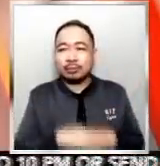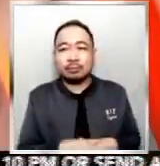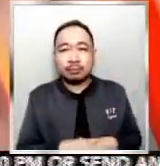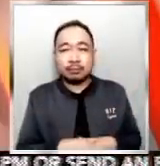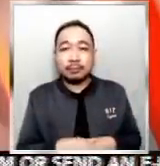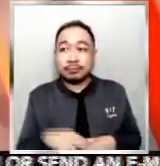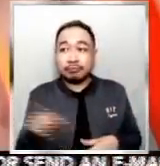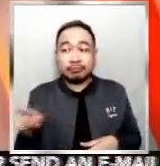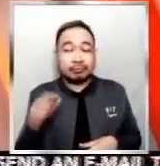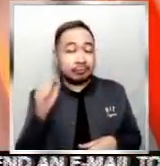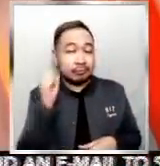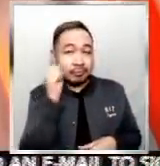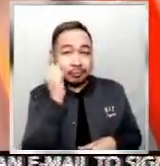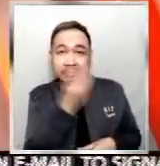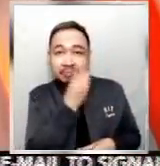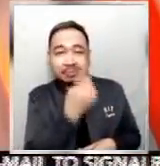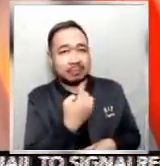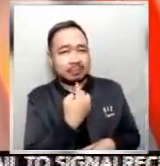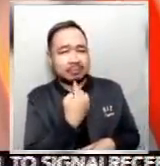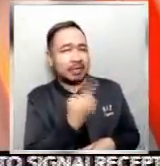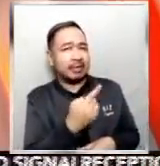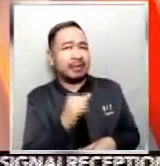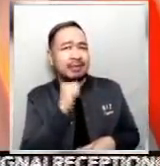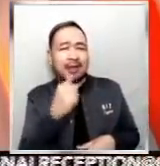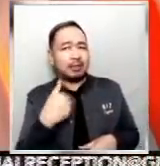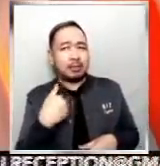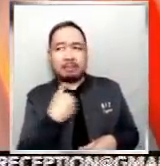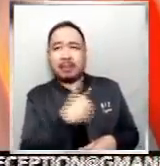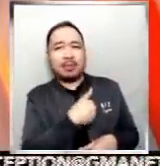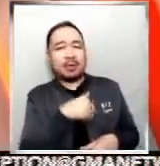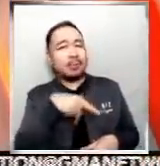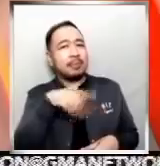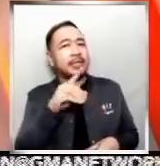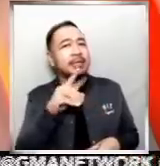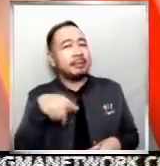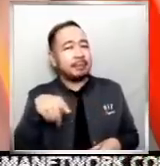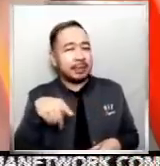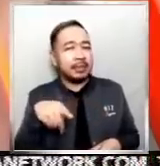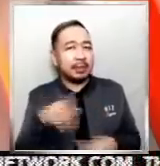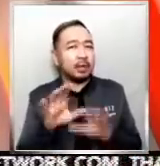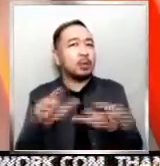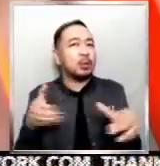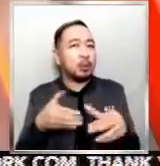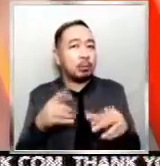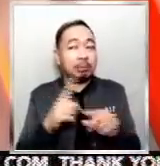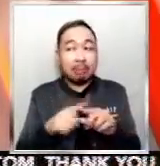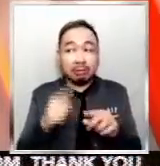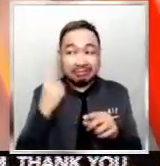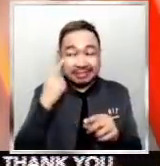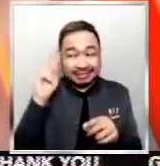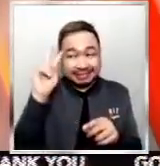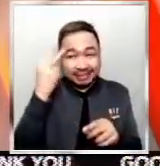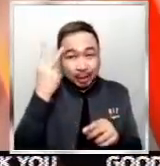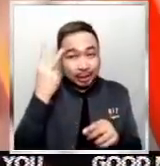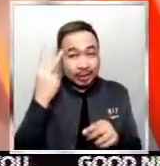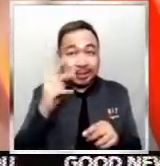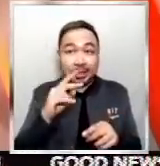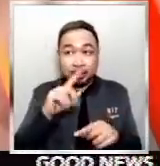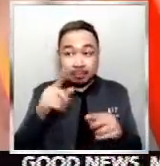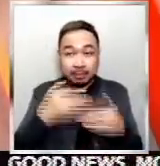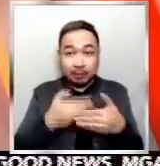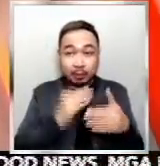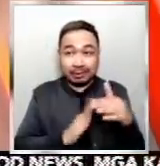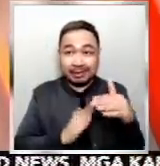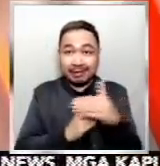ng PDP Laban. Magbabago pa kaya ang kanyang isip bago ang deadline ng substitution sa November 15. Hindi raw siya